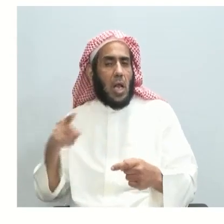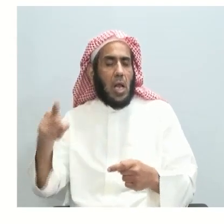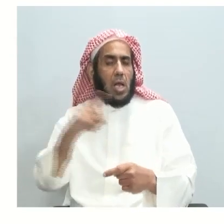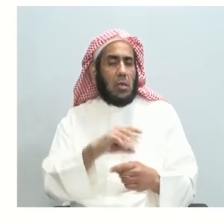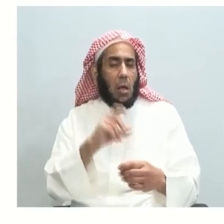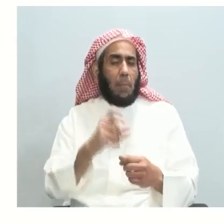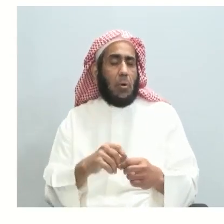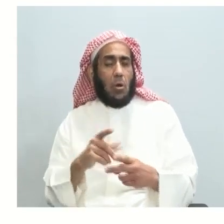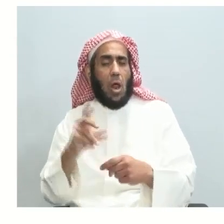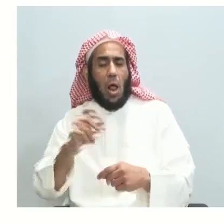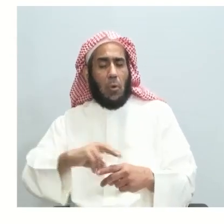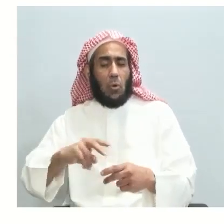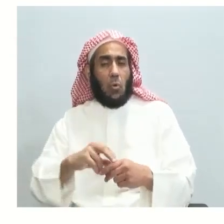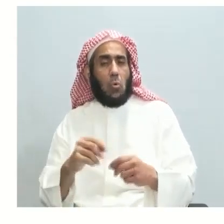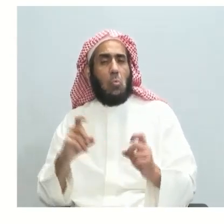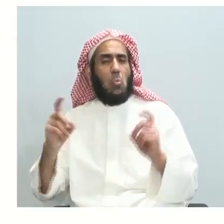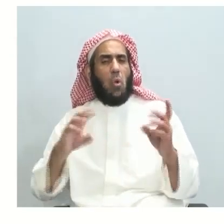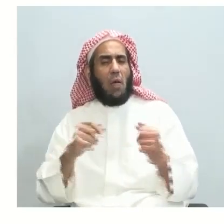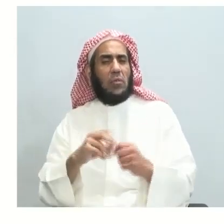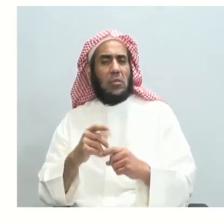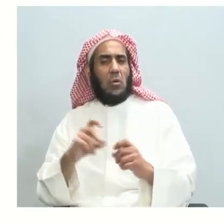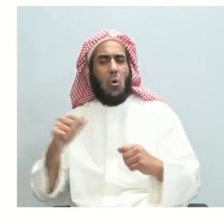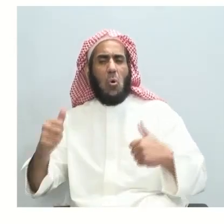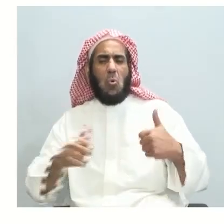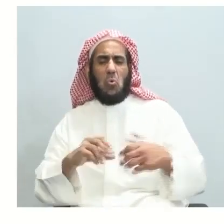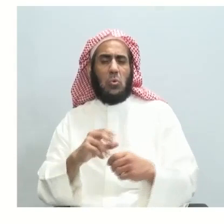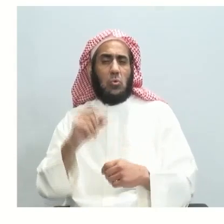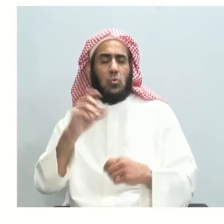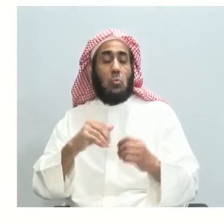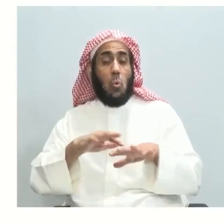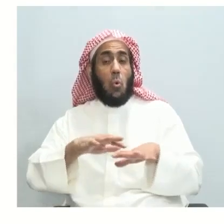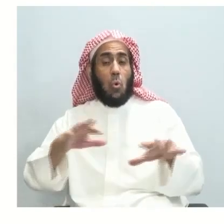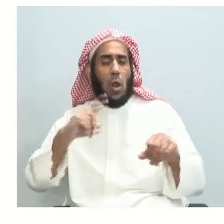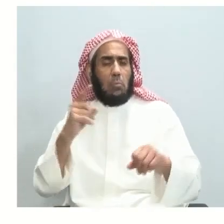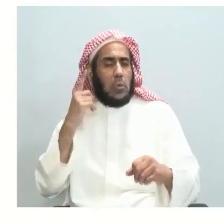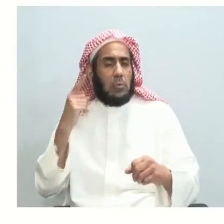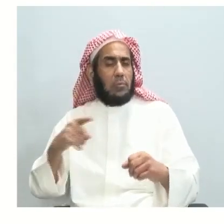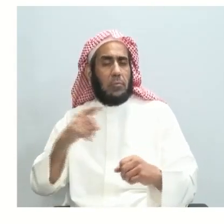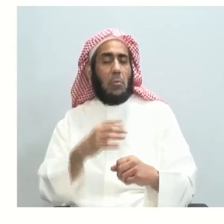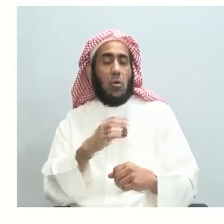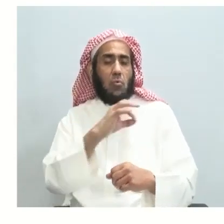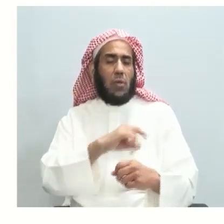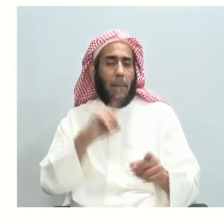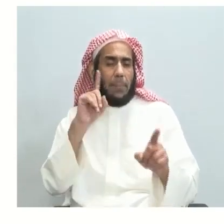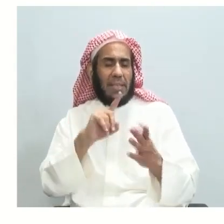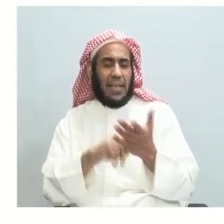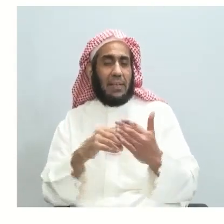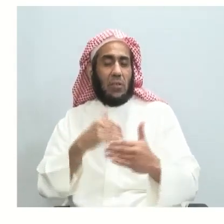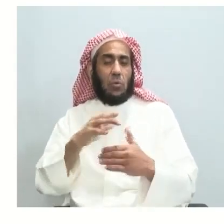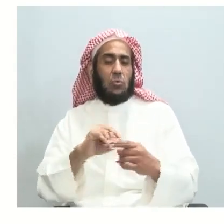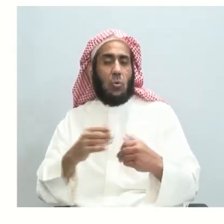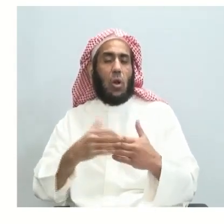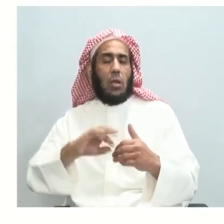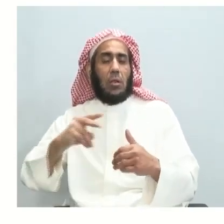المصلحه العميل وغيره منافس قد يكون الناس جمهور العام وبت تستمع اليهم بما يفيد بالتاكيد في تطوير المنتج